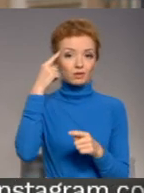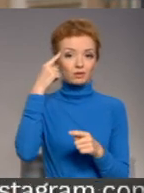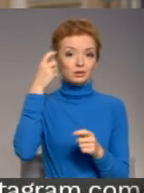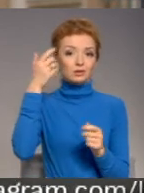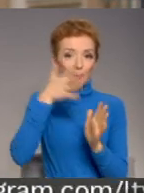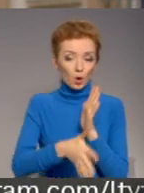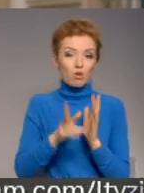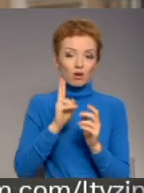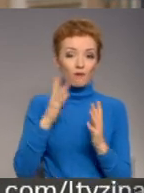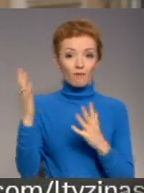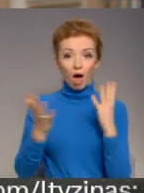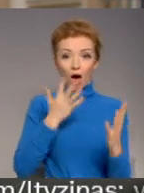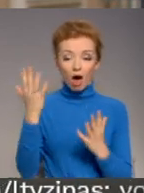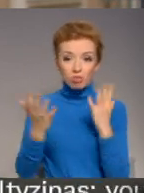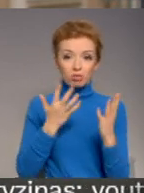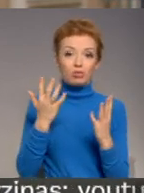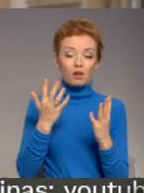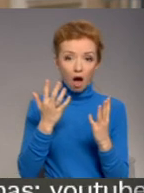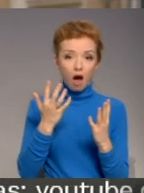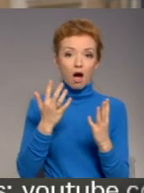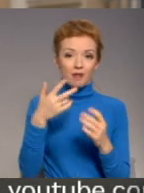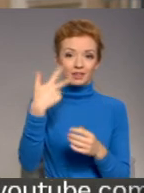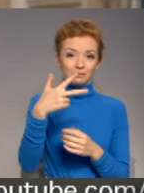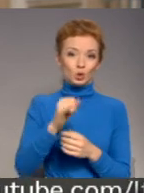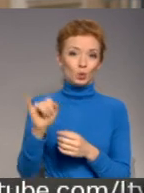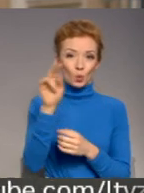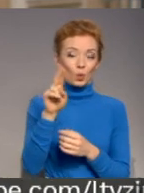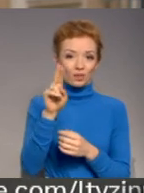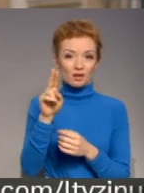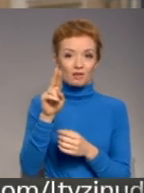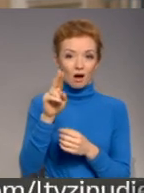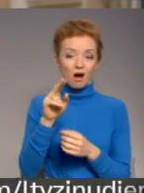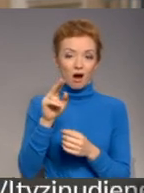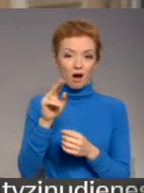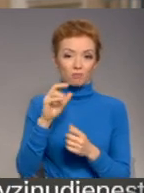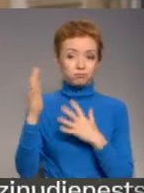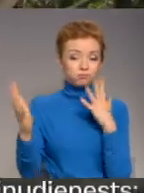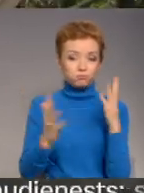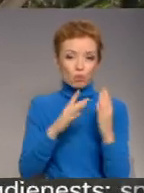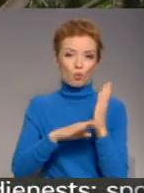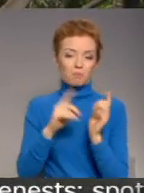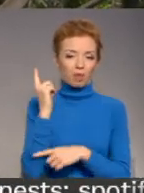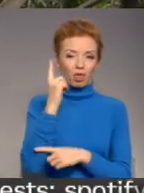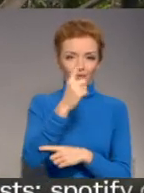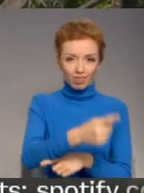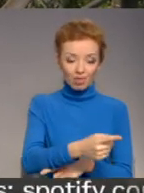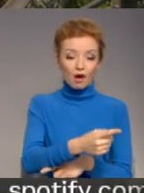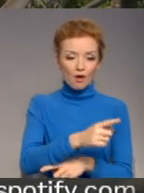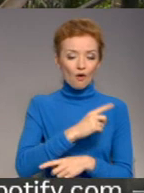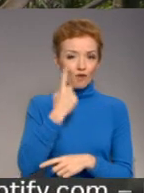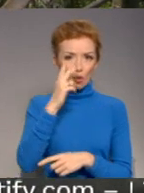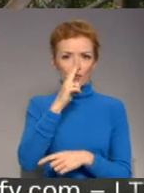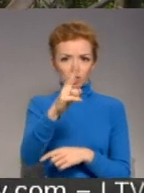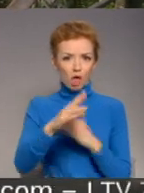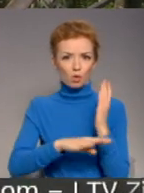vētras rezultātā arī 30. Jūnijā šis te koks tika sagāsts. Visu nedēļu nokritušais koks